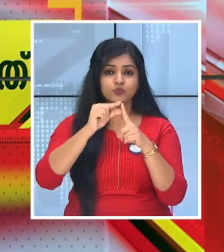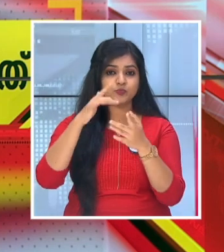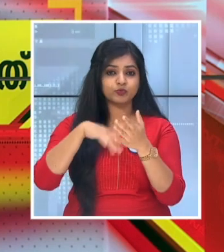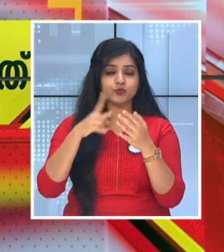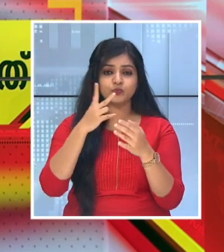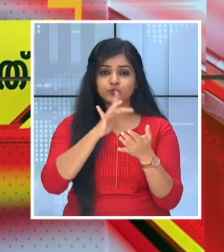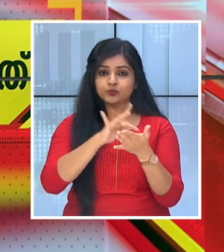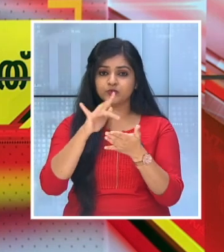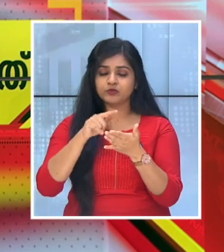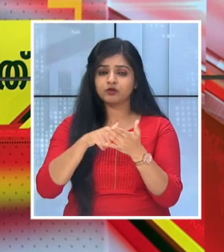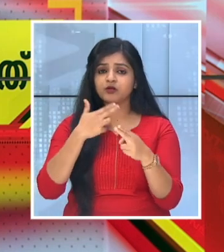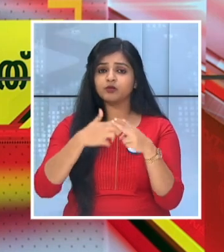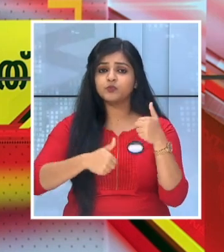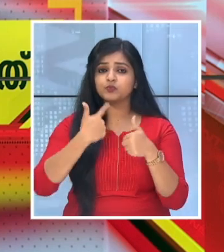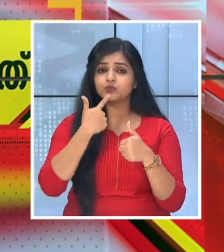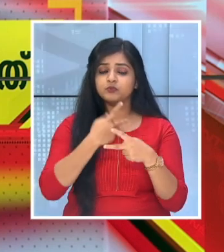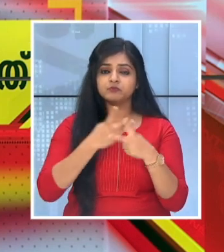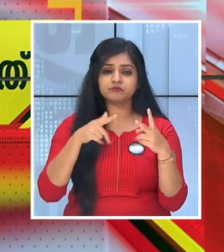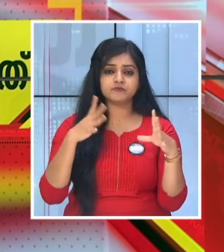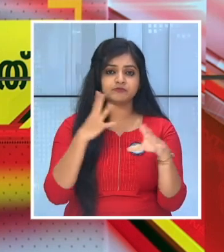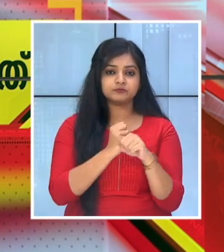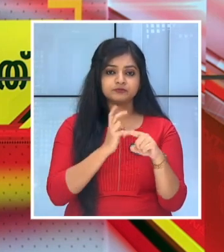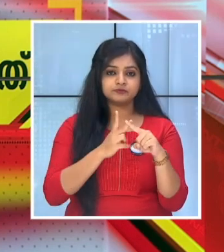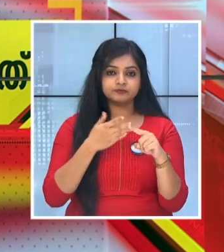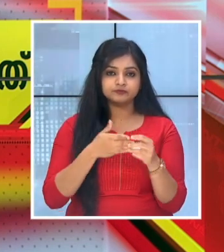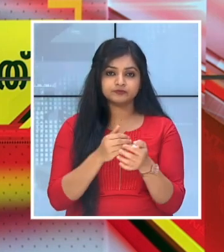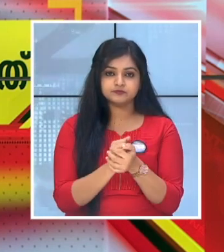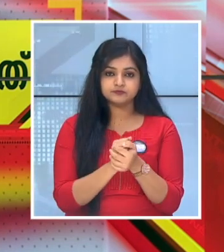റായ്ബറയിലെയും അമേഠിയിലെയും സ്ഥാനാർത്ഥികളെ പ്രഖ്യാപിച്ചിട്ടില്ല.